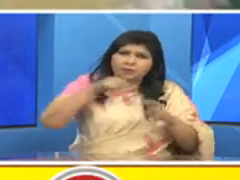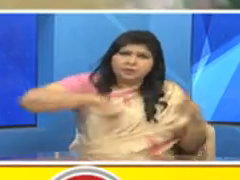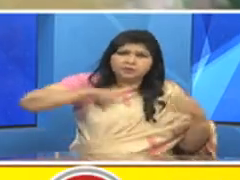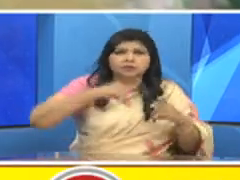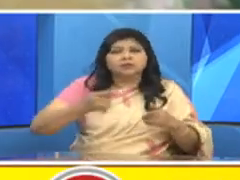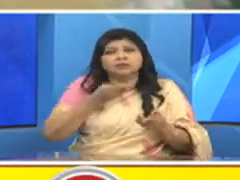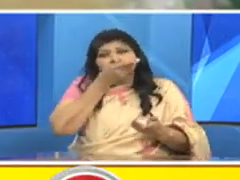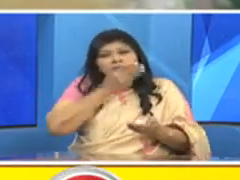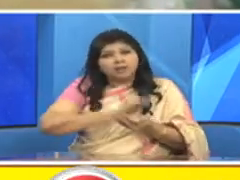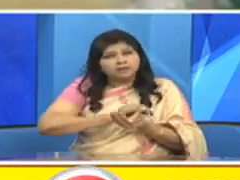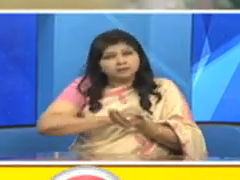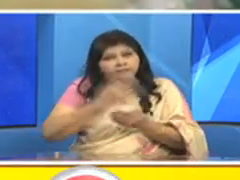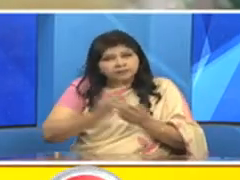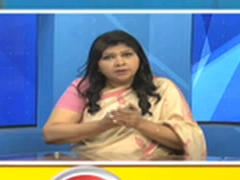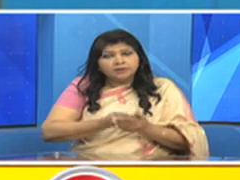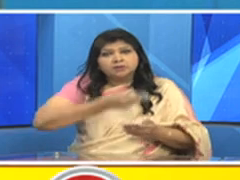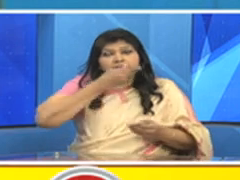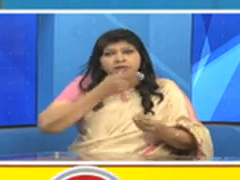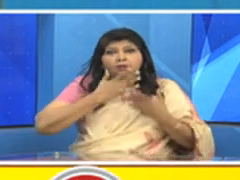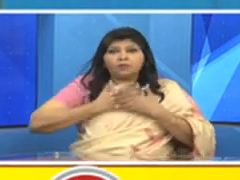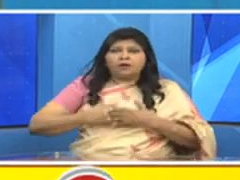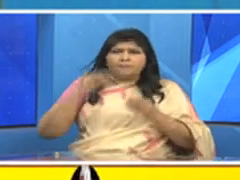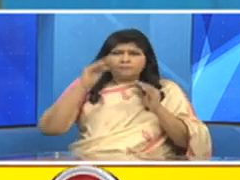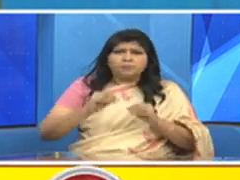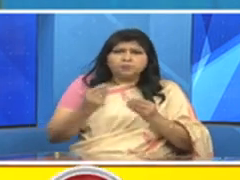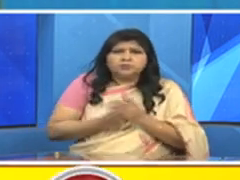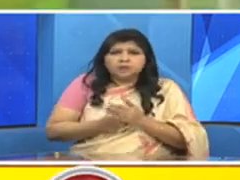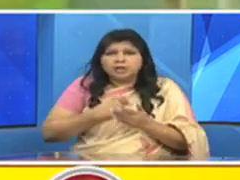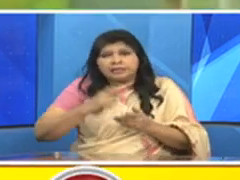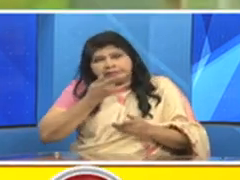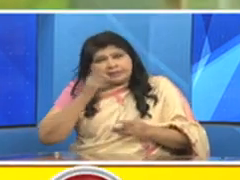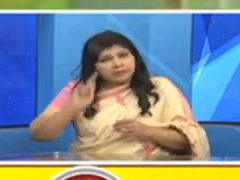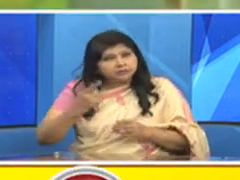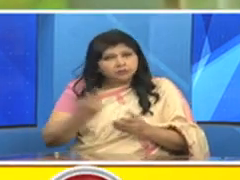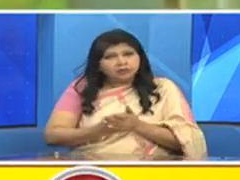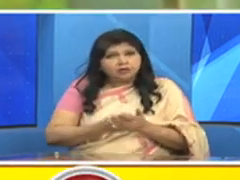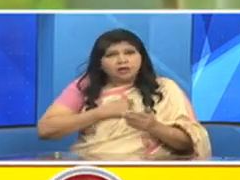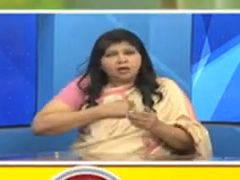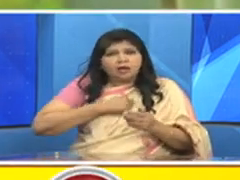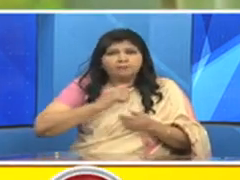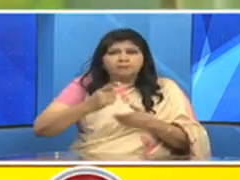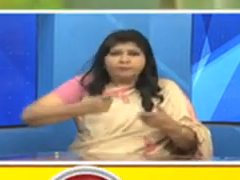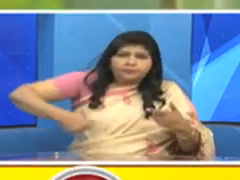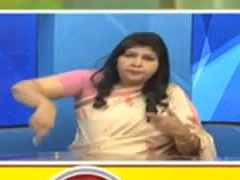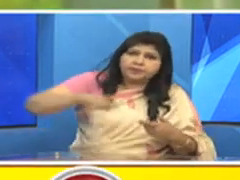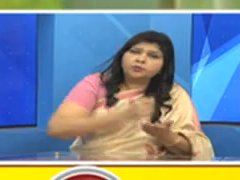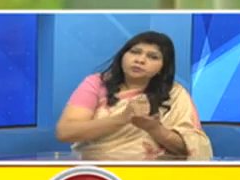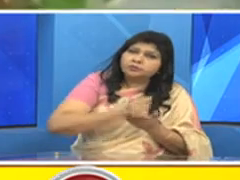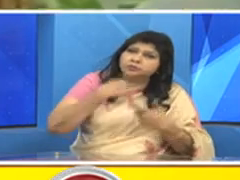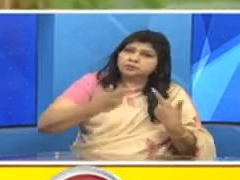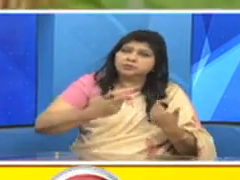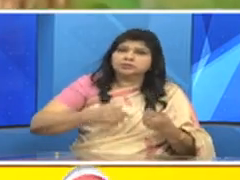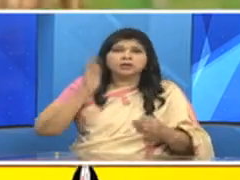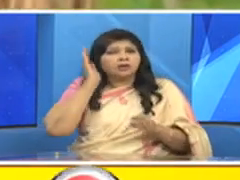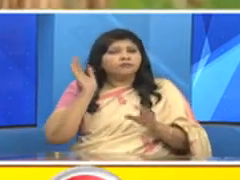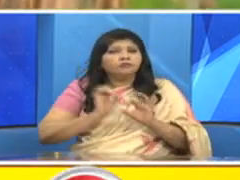कि जल संचय और जल संरक्षण पर किए गए अपने स्वयं के या अपने आसपास हो रहे प्रयासों की